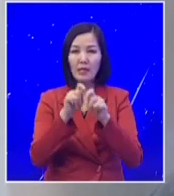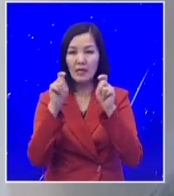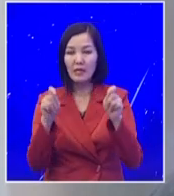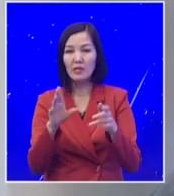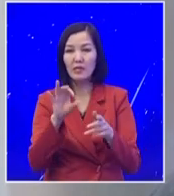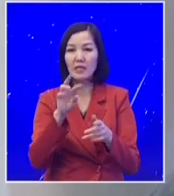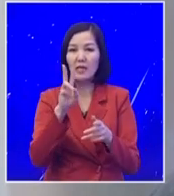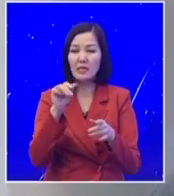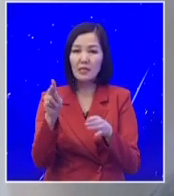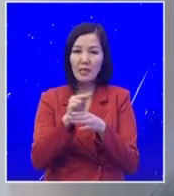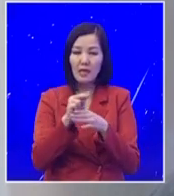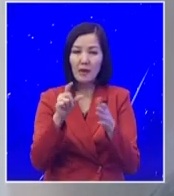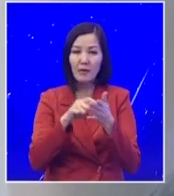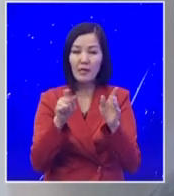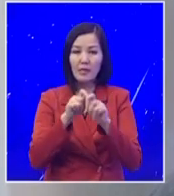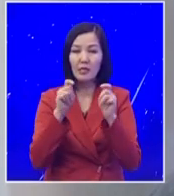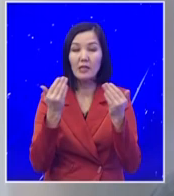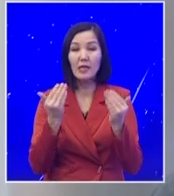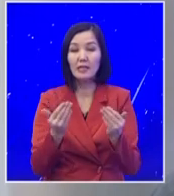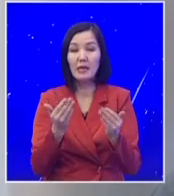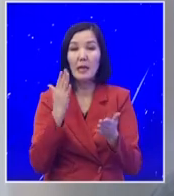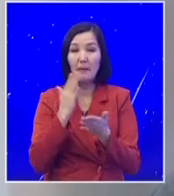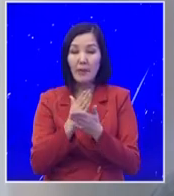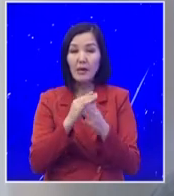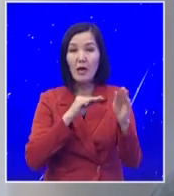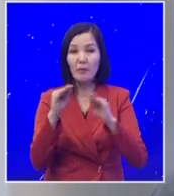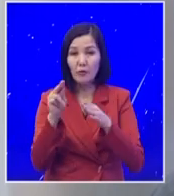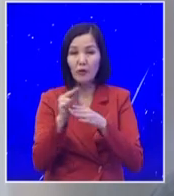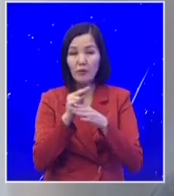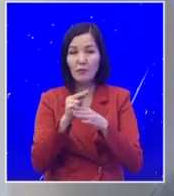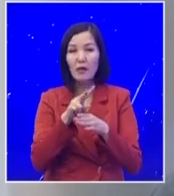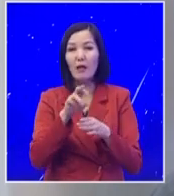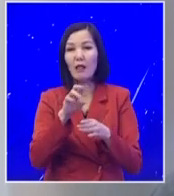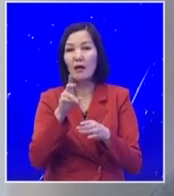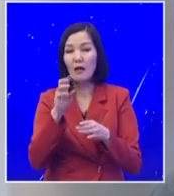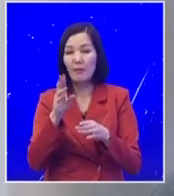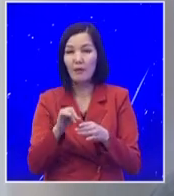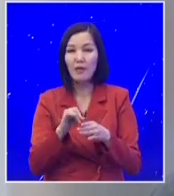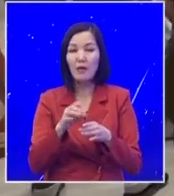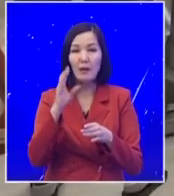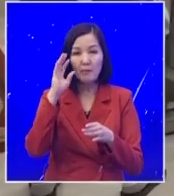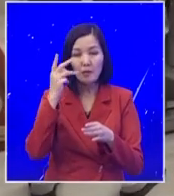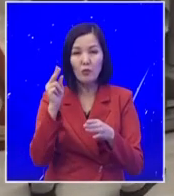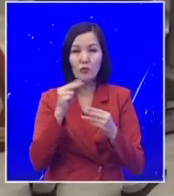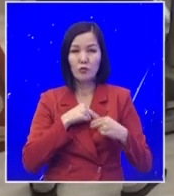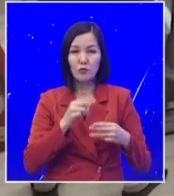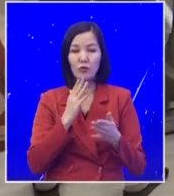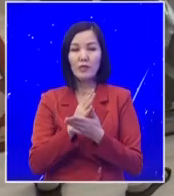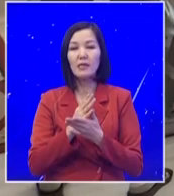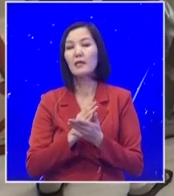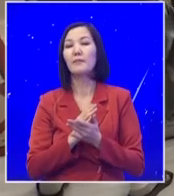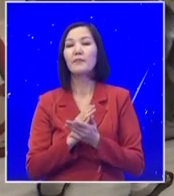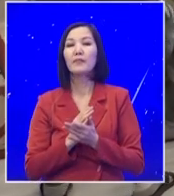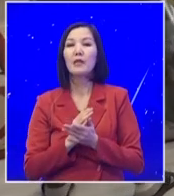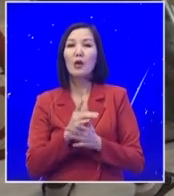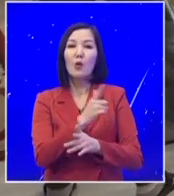кабинеттер ашылады. Енді міне барымызбен қазір енді біз жүрде логопед жұмыс істейді, психолог жұмыс істейді. Облыстық аурухана